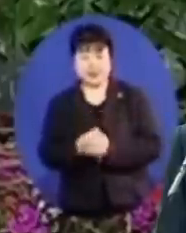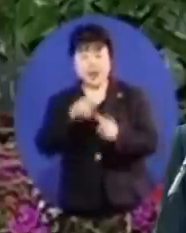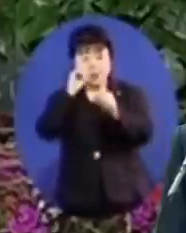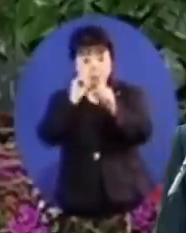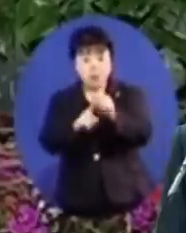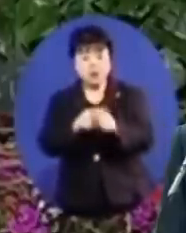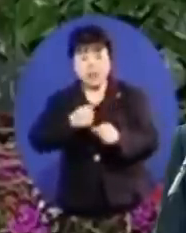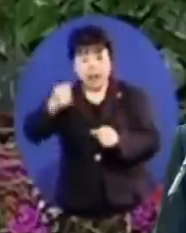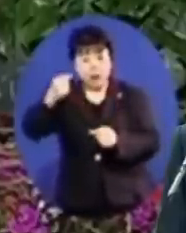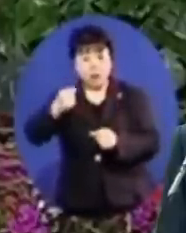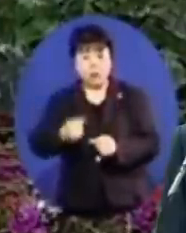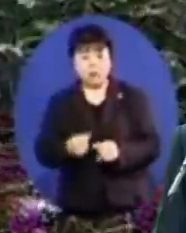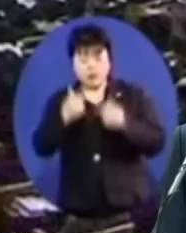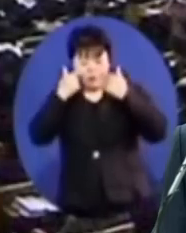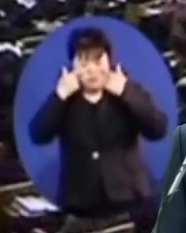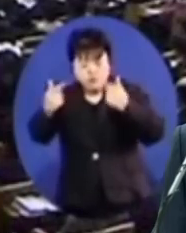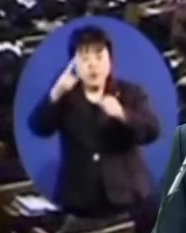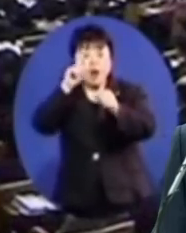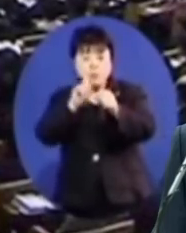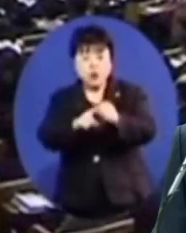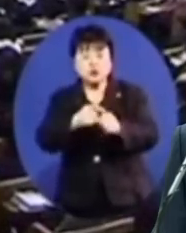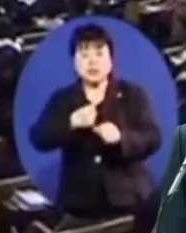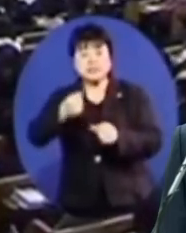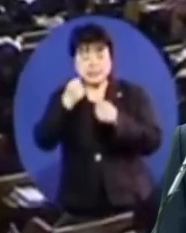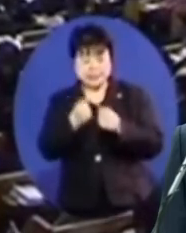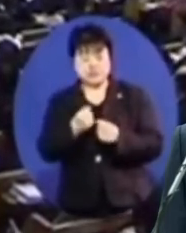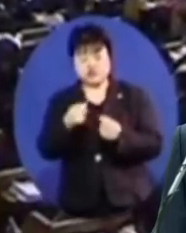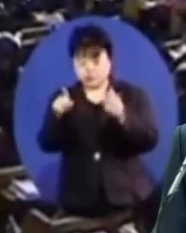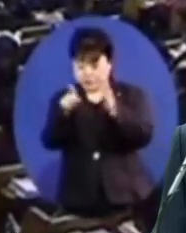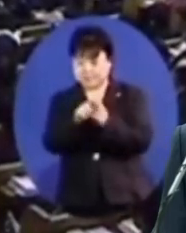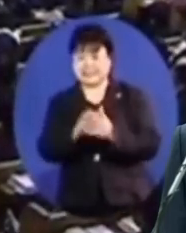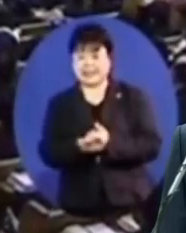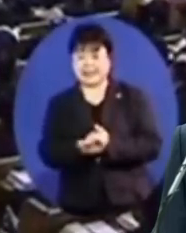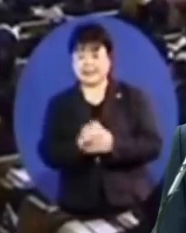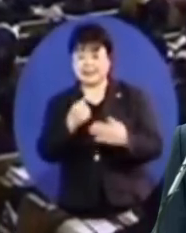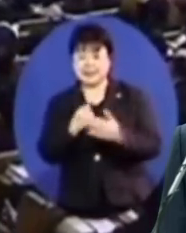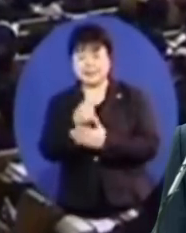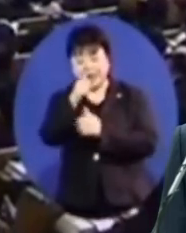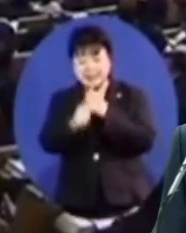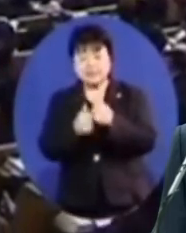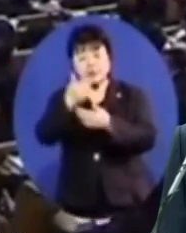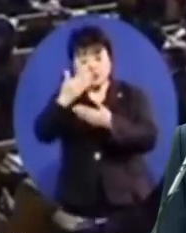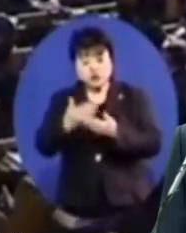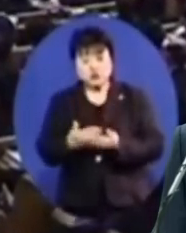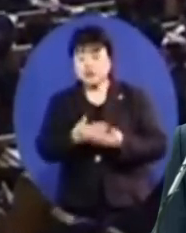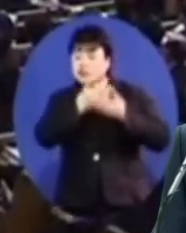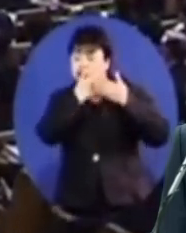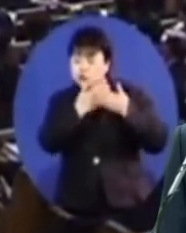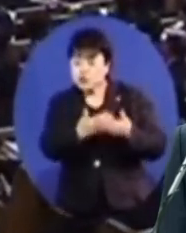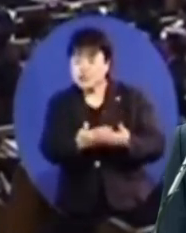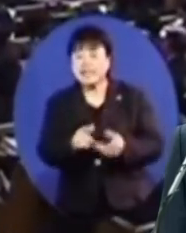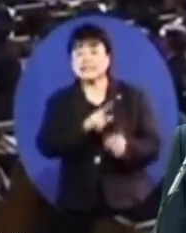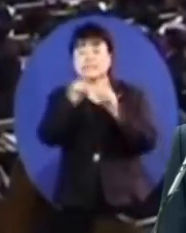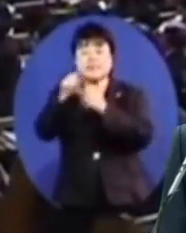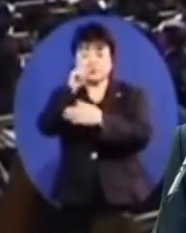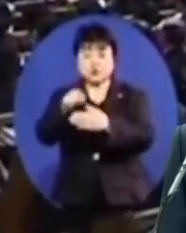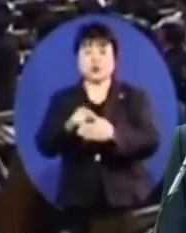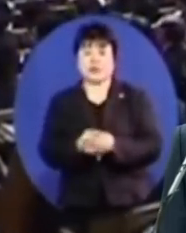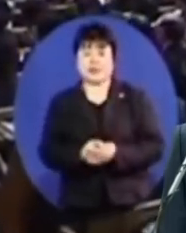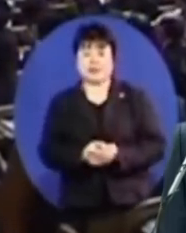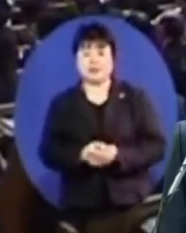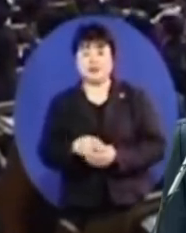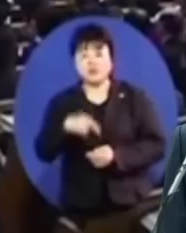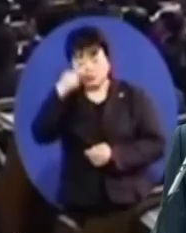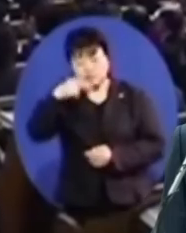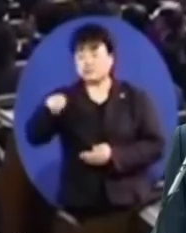목적을 갖되 매우 분명한 목적을 갖고 살아야 합니다. 그래야 우리는 하나님이 주신 이 귀한 삶을 취생 몽사하지